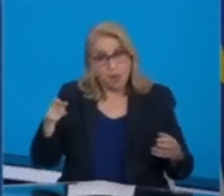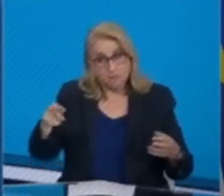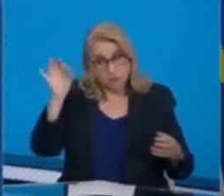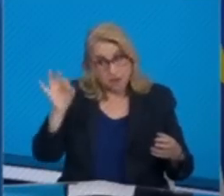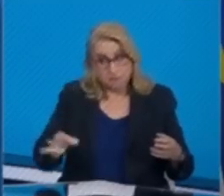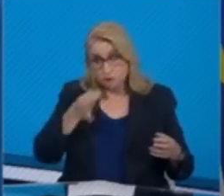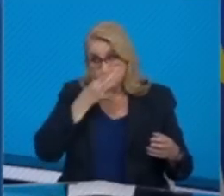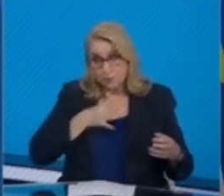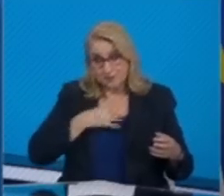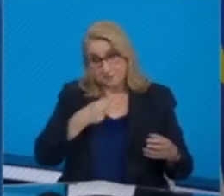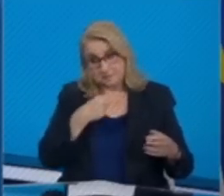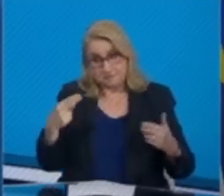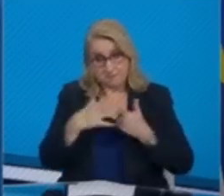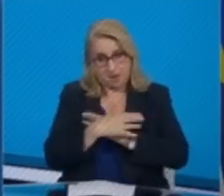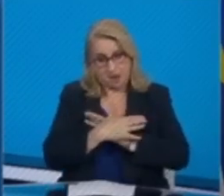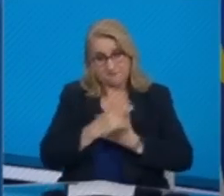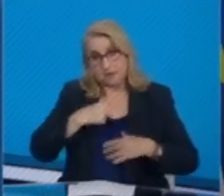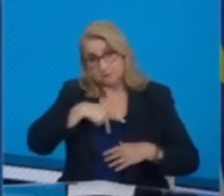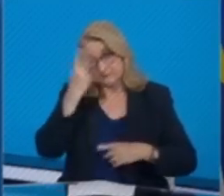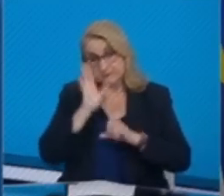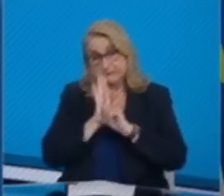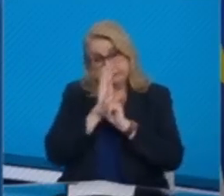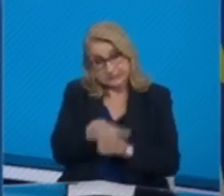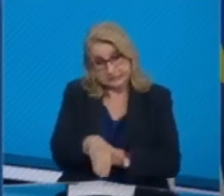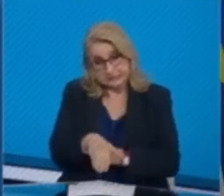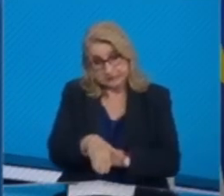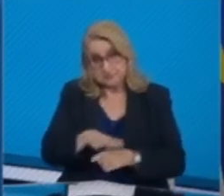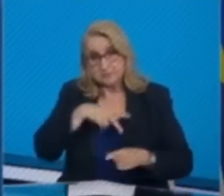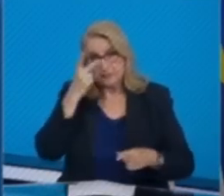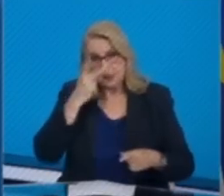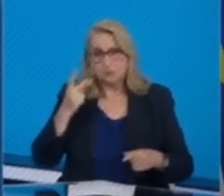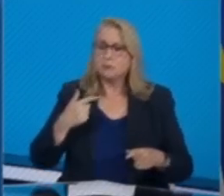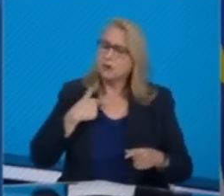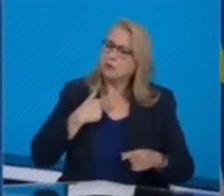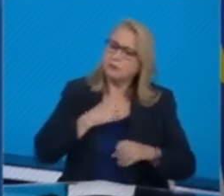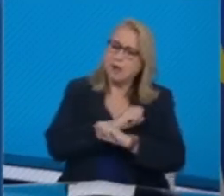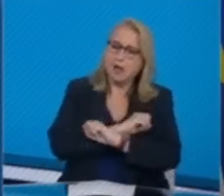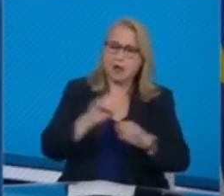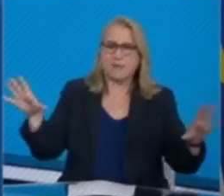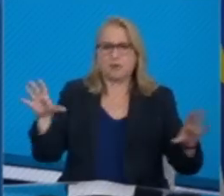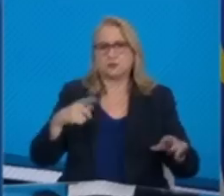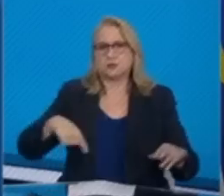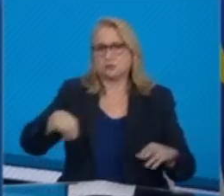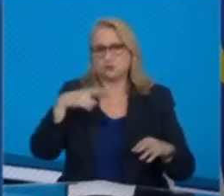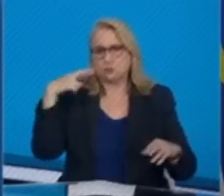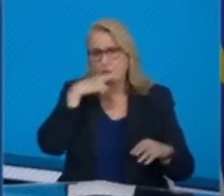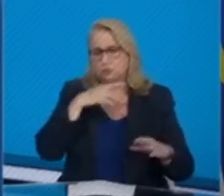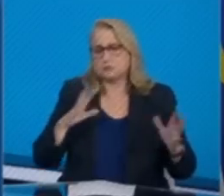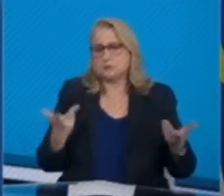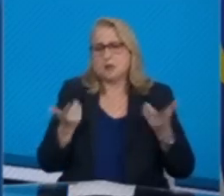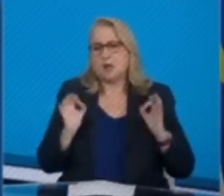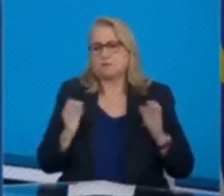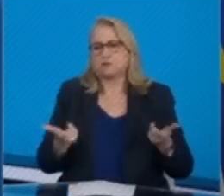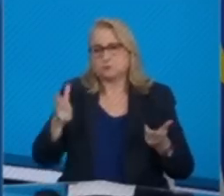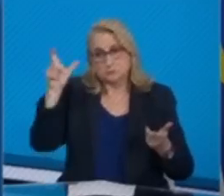Είχα την ευκαιρία να ενημερώσω τους ομολόγους μου για το τι συμβαίνει σήμερα στην Αλβανία με την περίπτωση του εκλεγμένου δήμαρχου